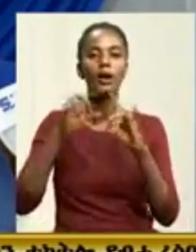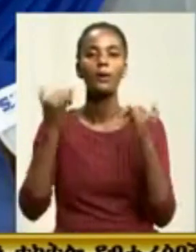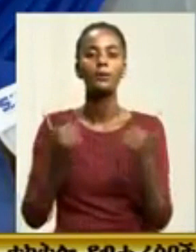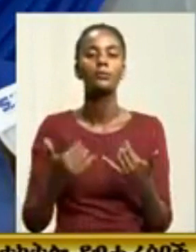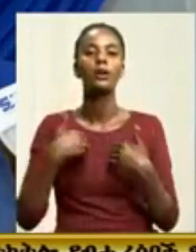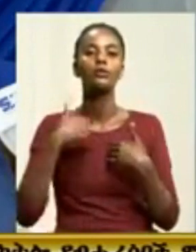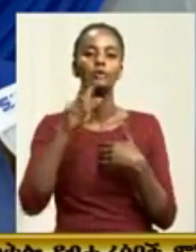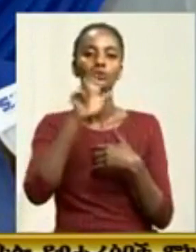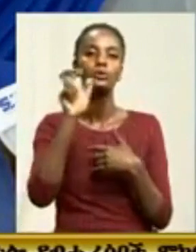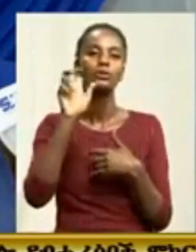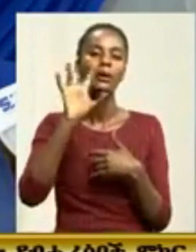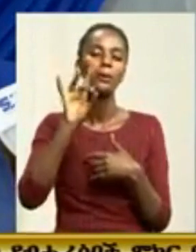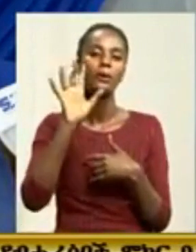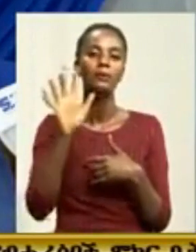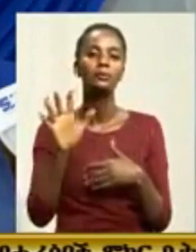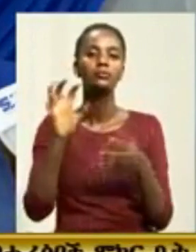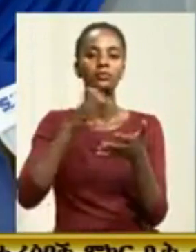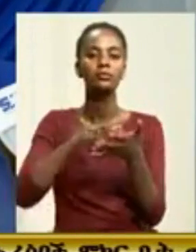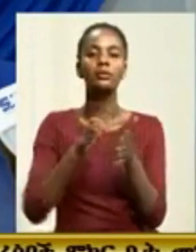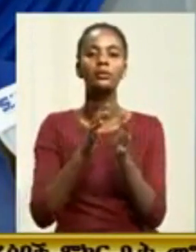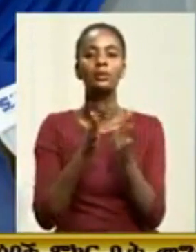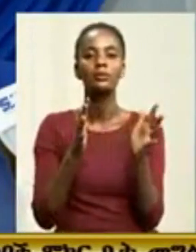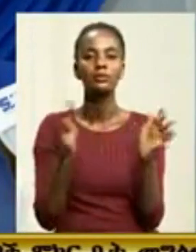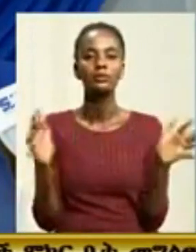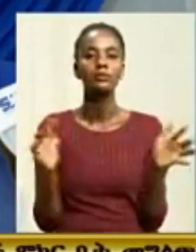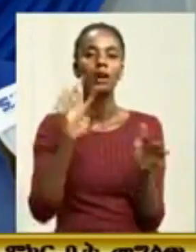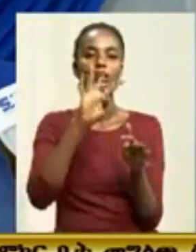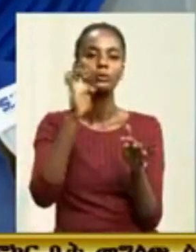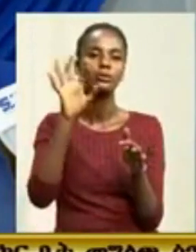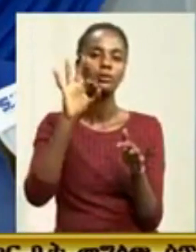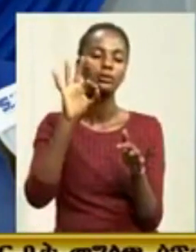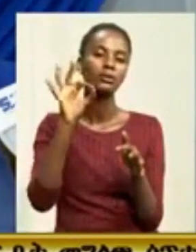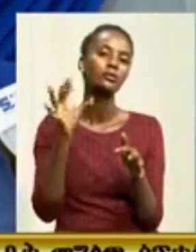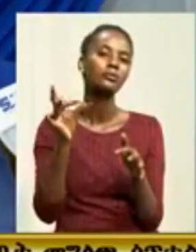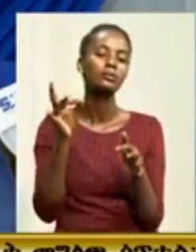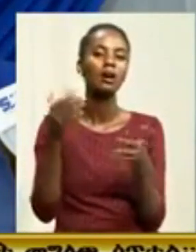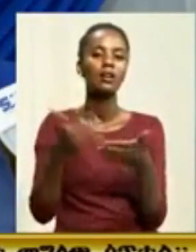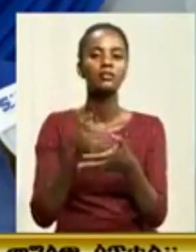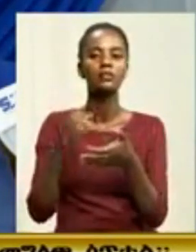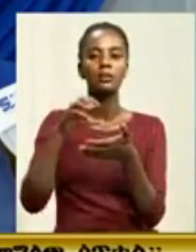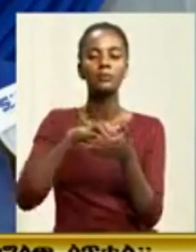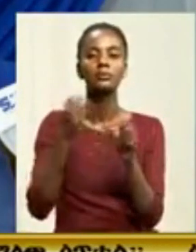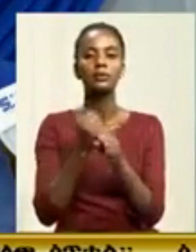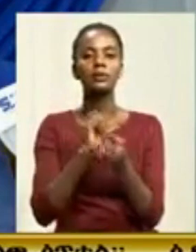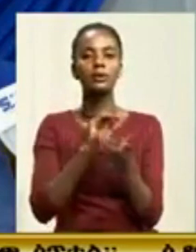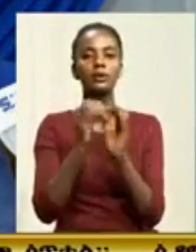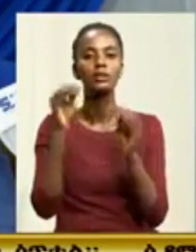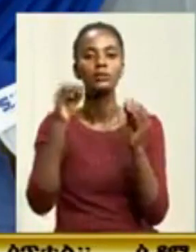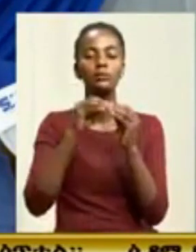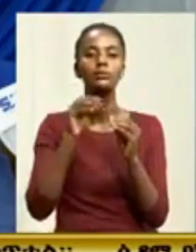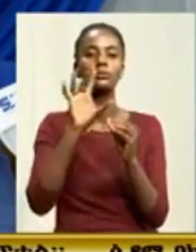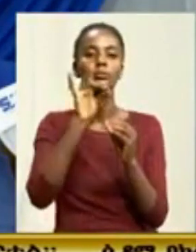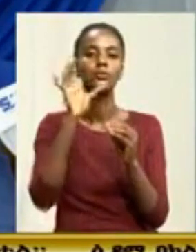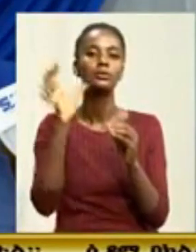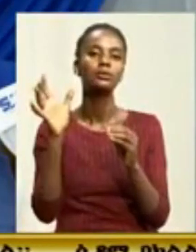ባለው 385 ነባር ገበያዎች በማስፋት 498 አዳዲስ ገበያዎች ተሰሩ ሲሆን በድምሩ